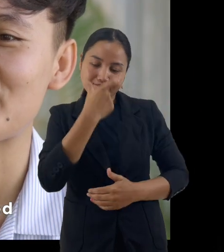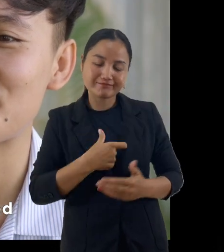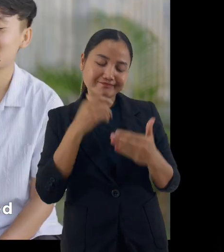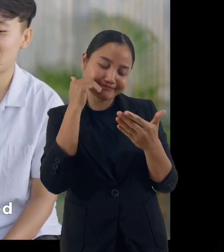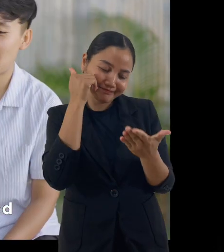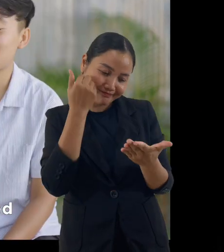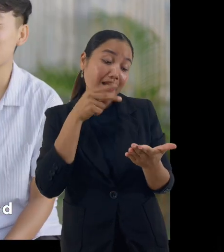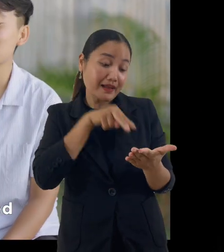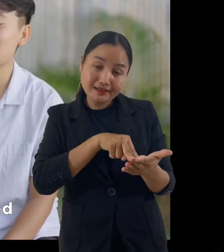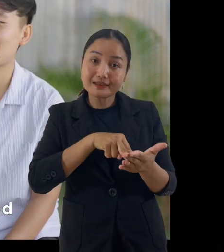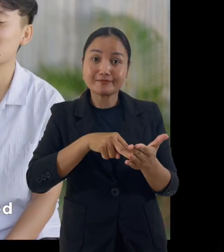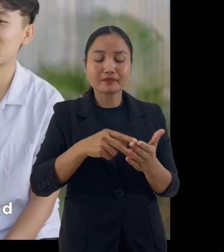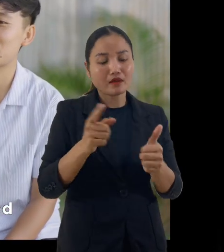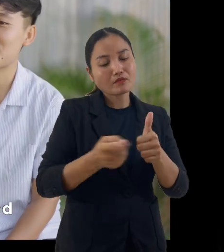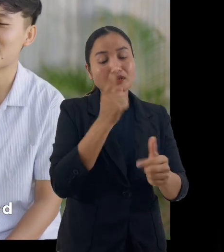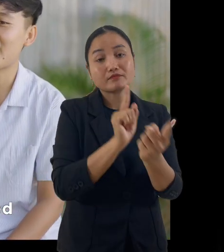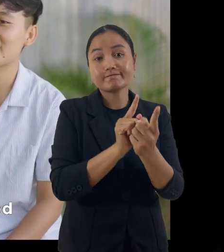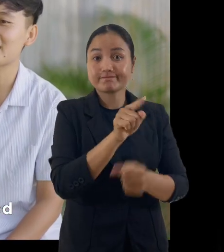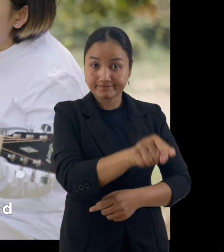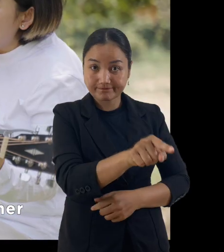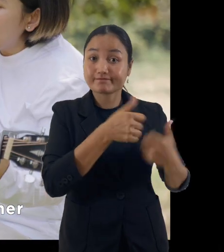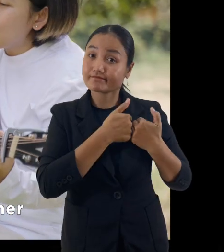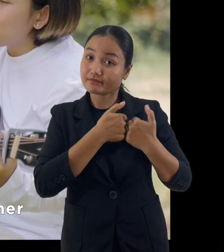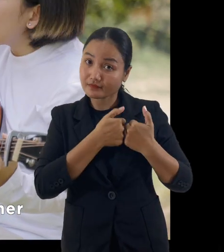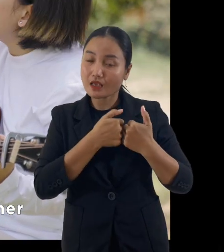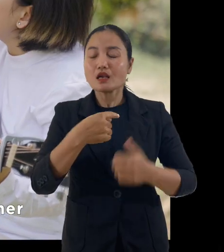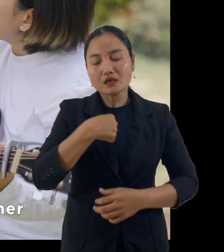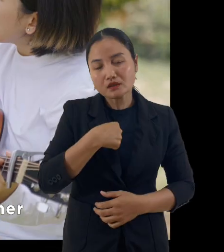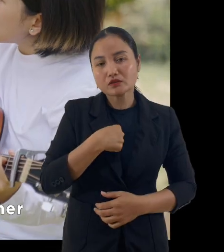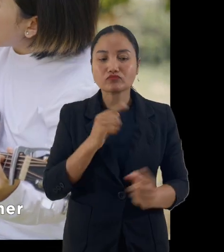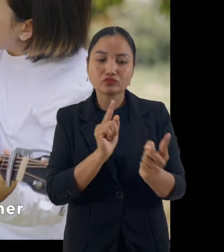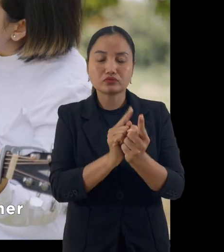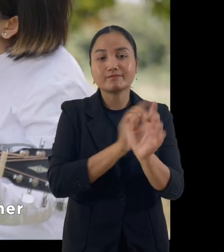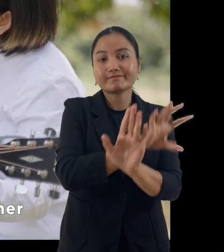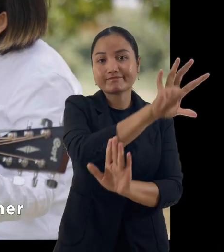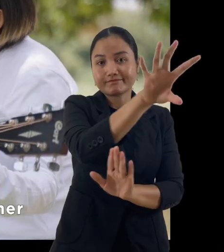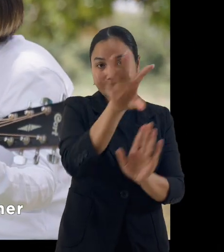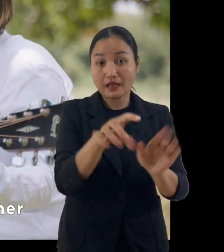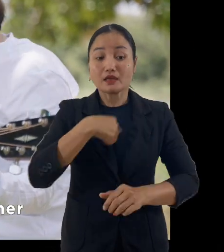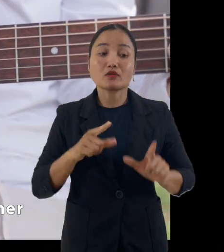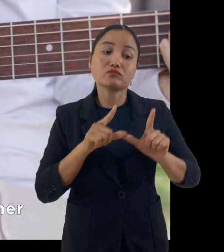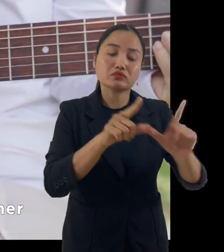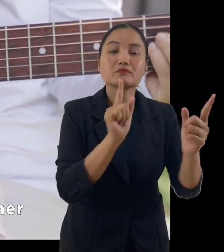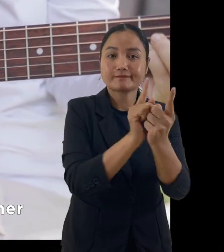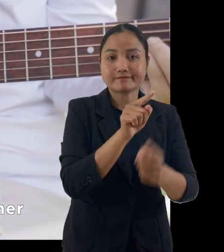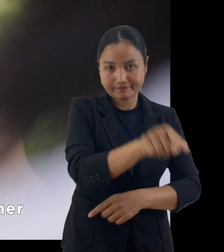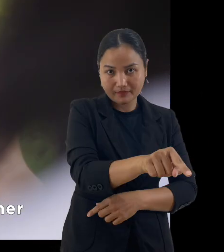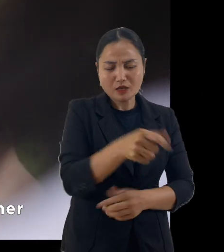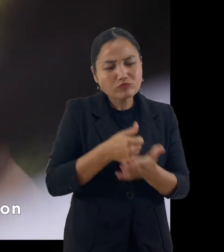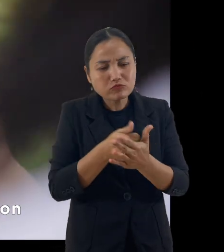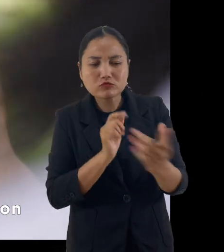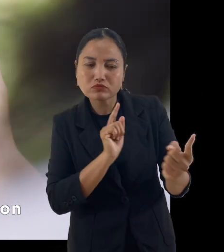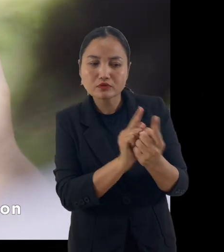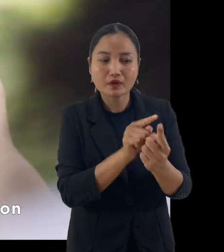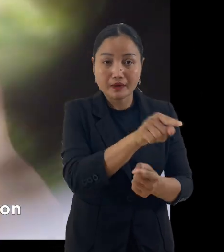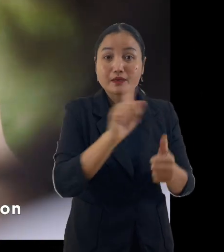តើគឺពេលខ្លះមានថាលួចញញឹមតែម្នាក់ឯងពេលដែលយើងជួបគ្នាដំបូងគឺយើងគឺខ្ញុំទៅជួបគាត់នៅខេត្ត